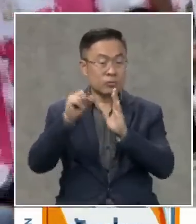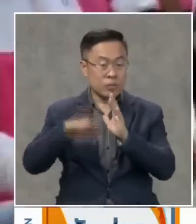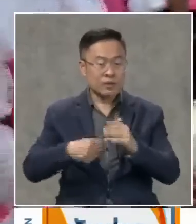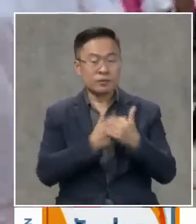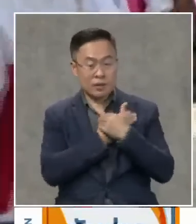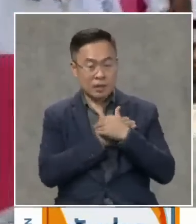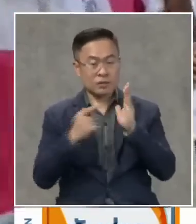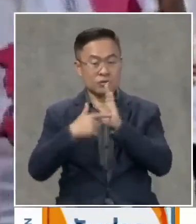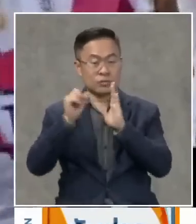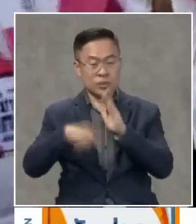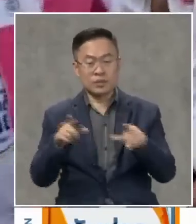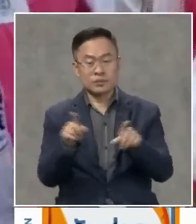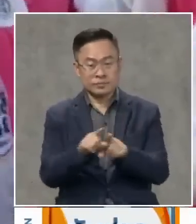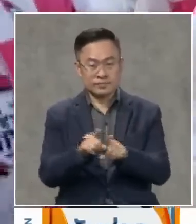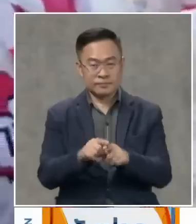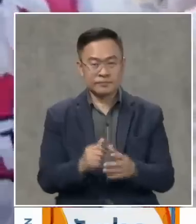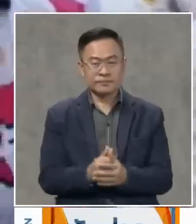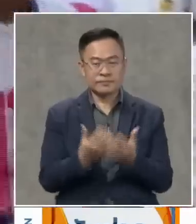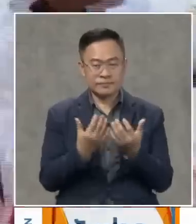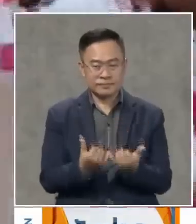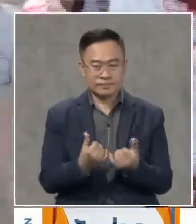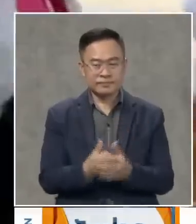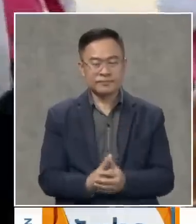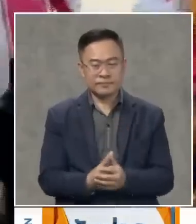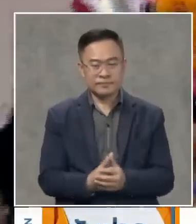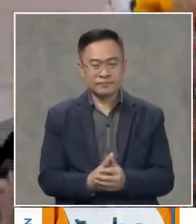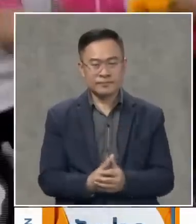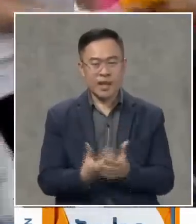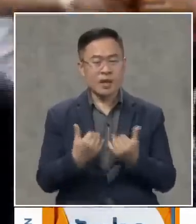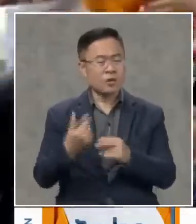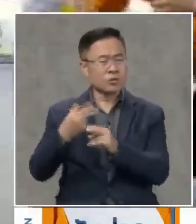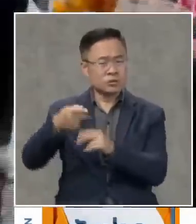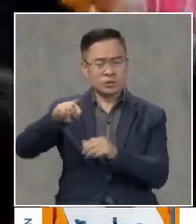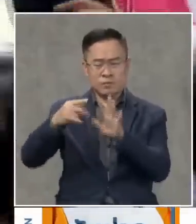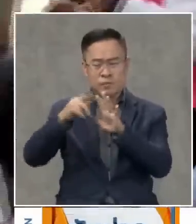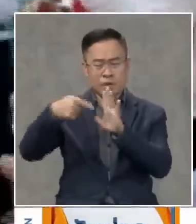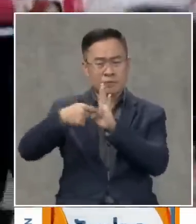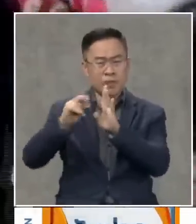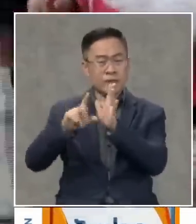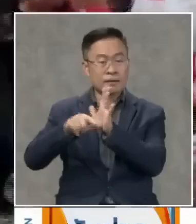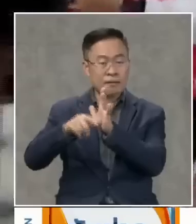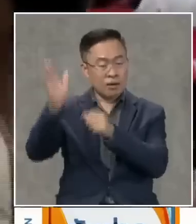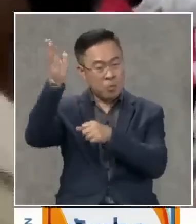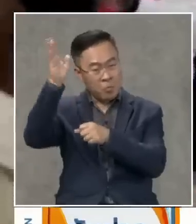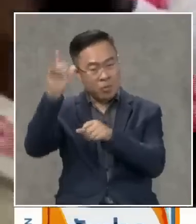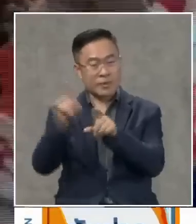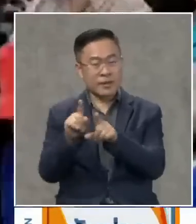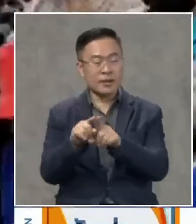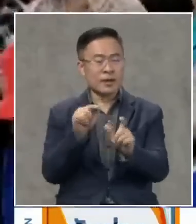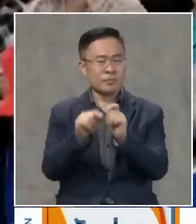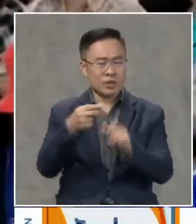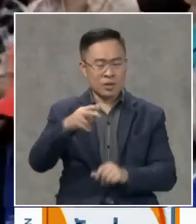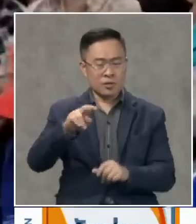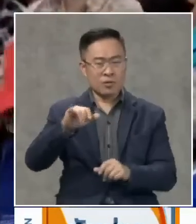รณด้วยกันเองนะคะบรรยากาศก็ชื่นมื่นทีเดียวละค่ะคุณประพัฒน์เองก็กล่าวปราศัยด้วยนะคะบอกว่าอำเภอหนองย่าไซเองก็เป็นเมืองเล็ก